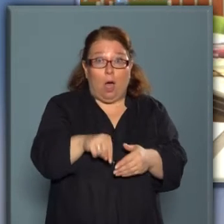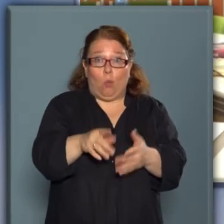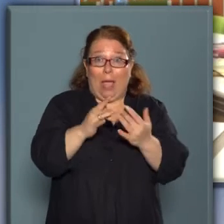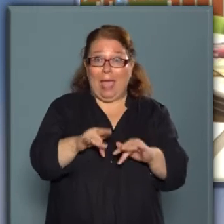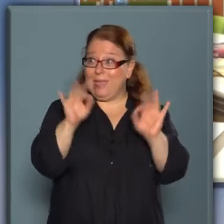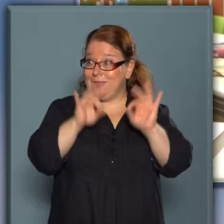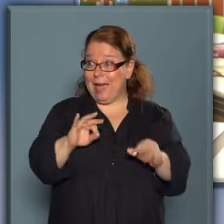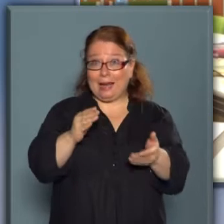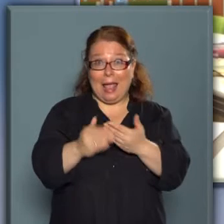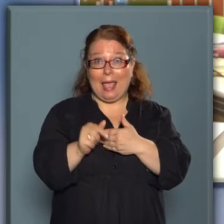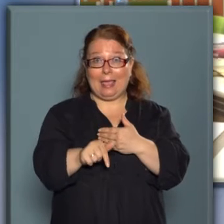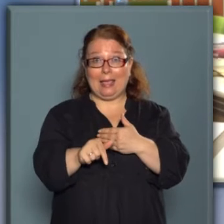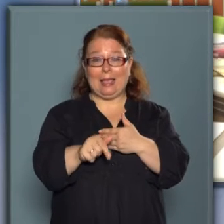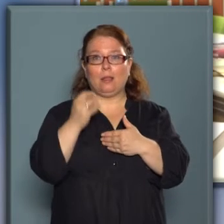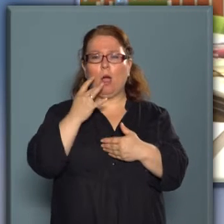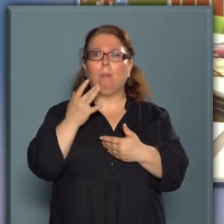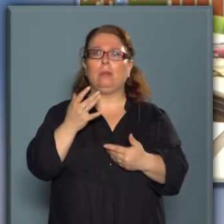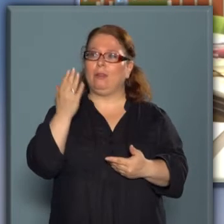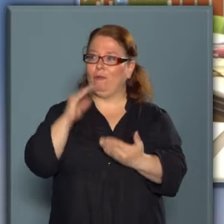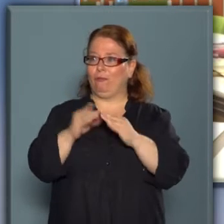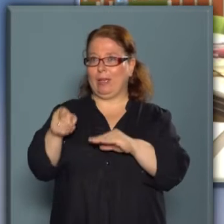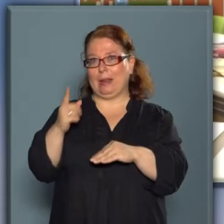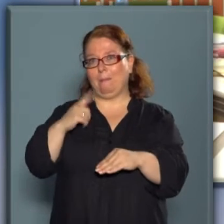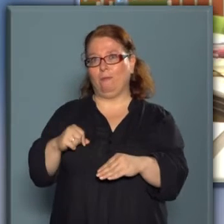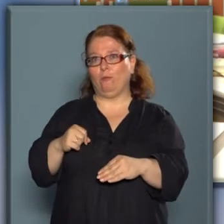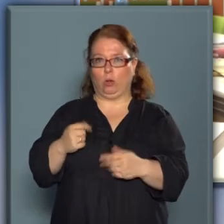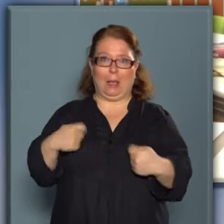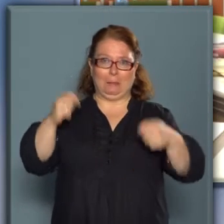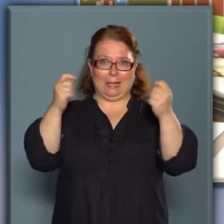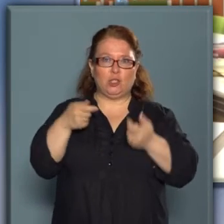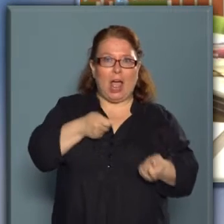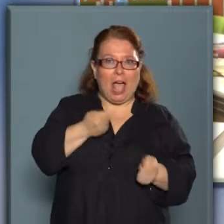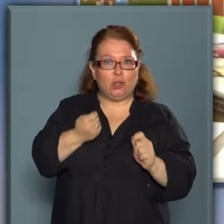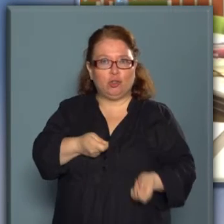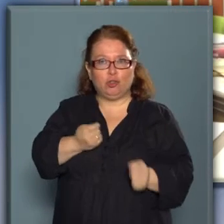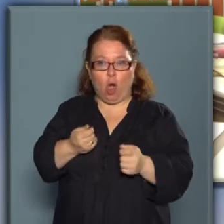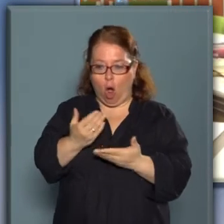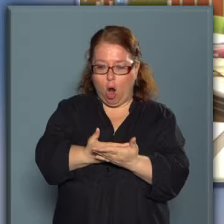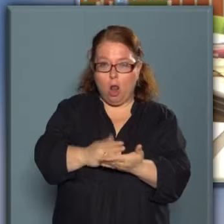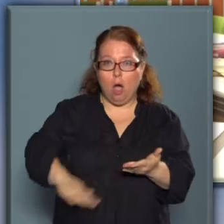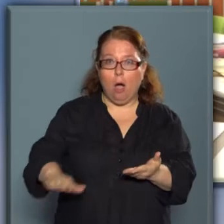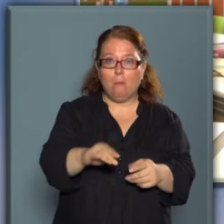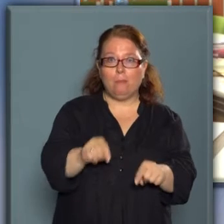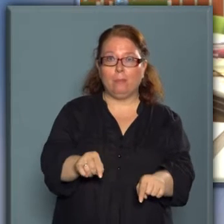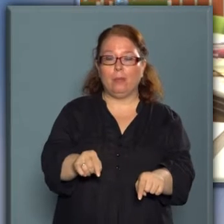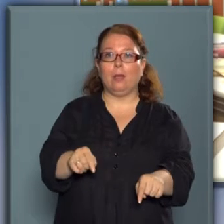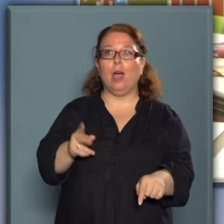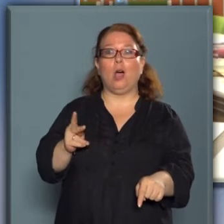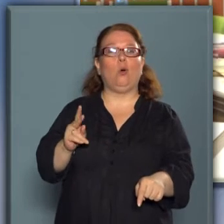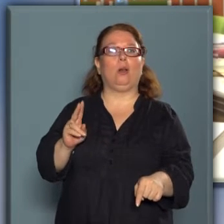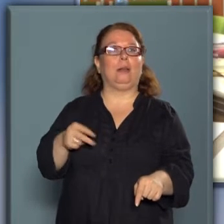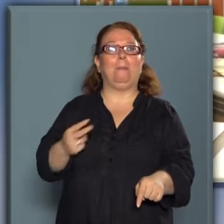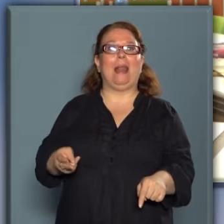a parkettagyár helyén, és mikor ást a férjem, hát ugye építkeztünk, és ásták az alapokat, akkor